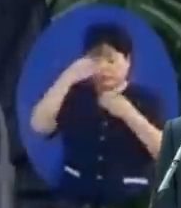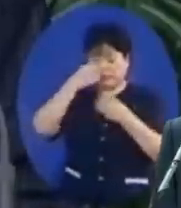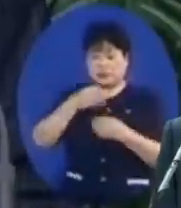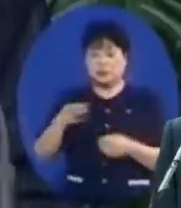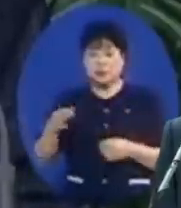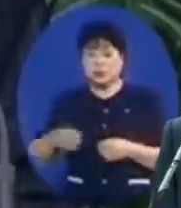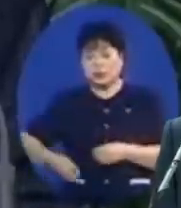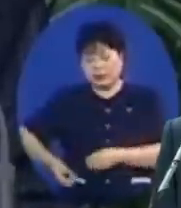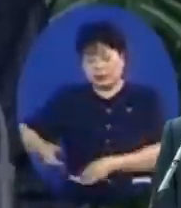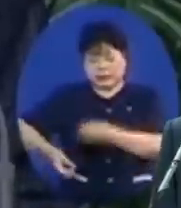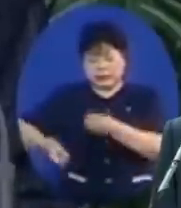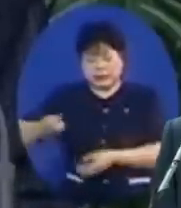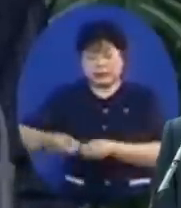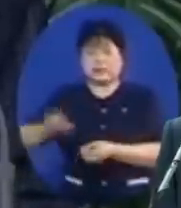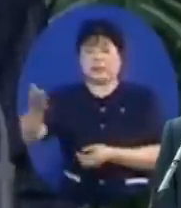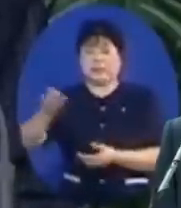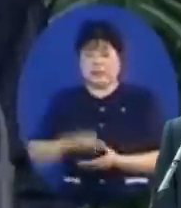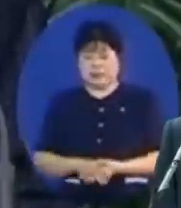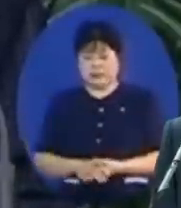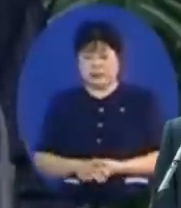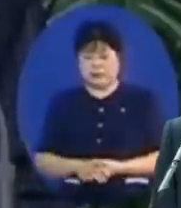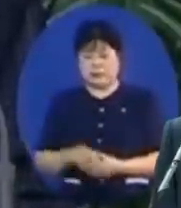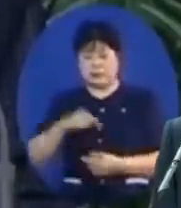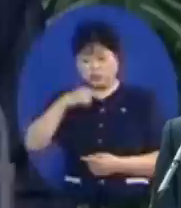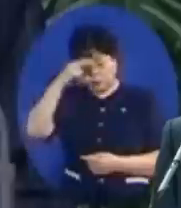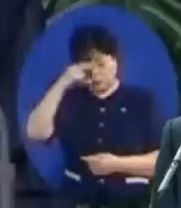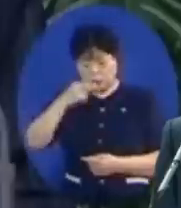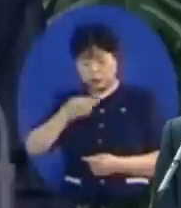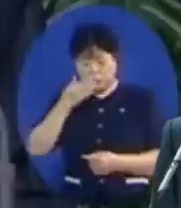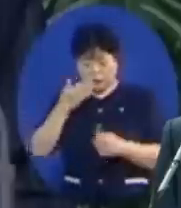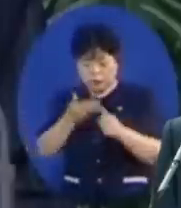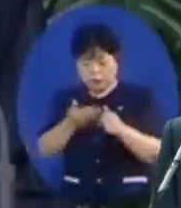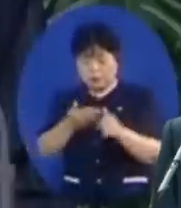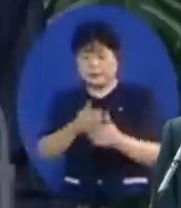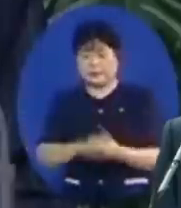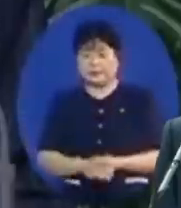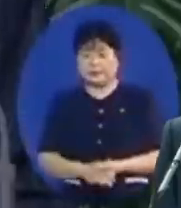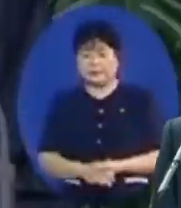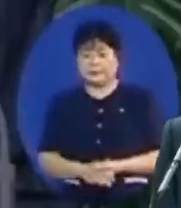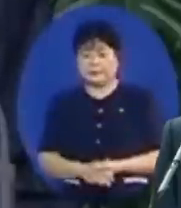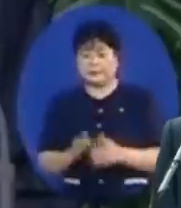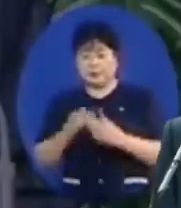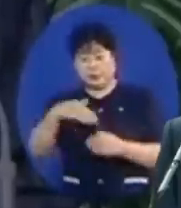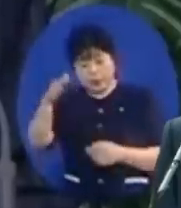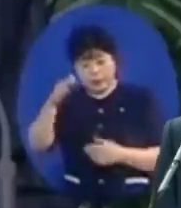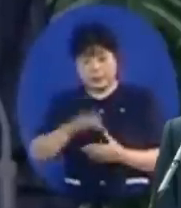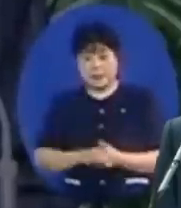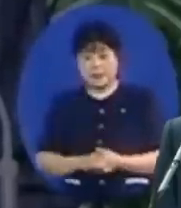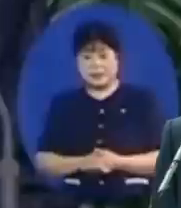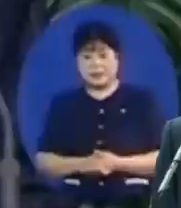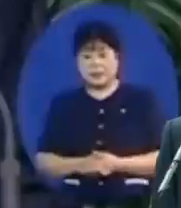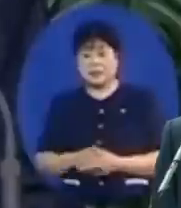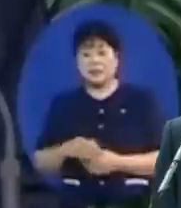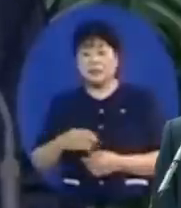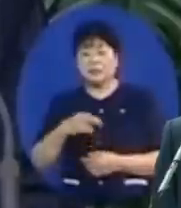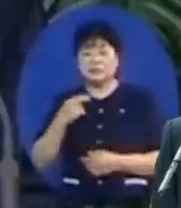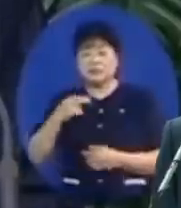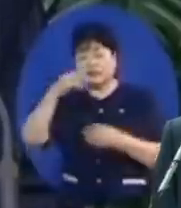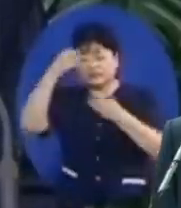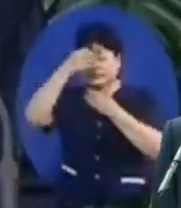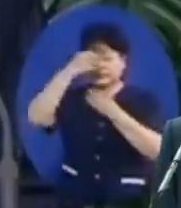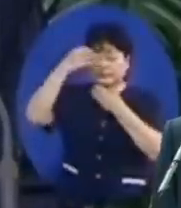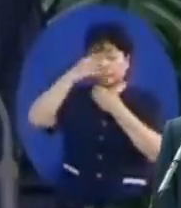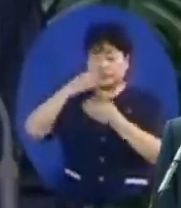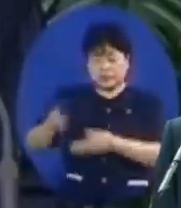돈 다 내놓도록 만듭니다. 그래가지고서 집으로 보냈는데 너무 만취돼가지고서